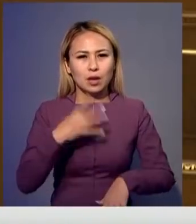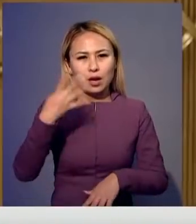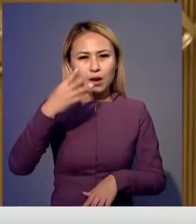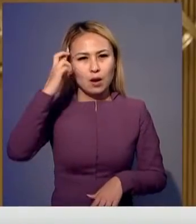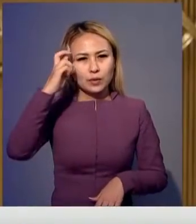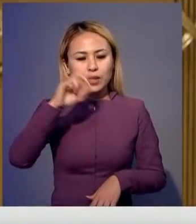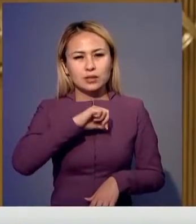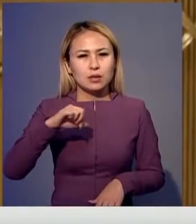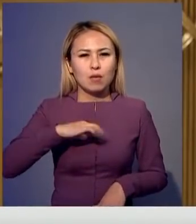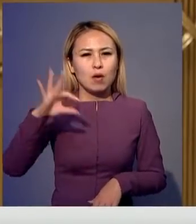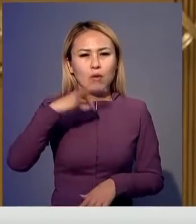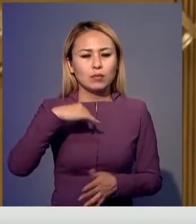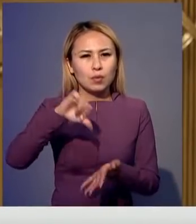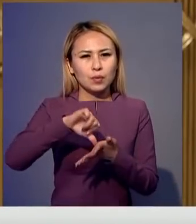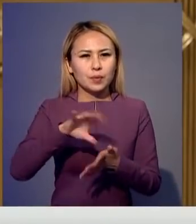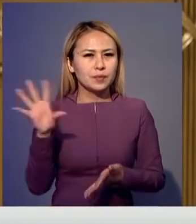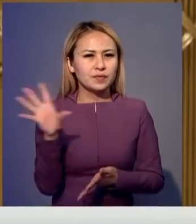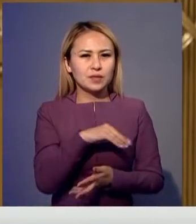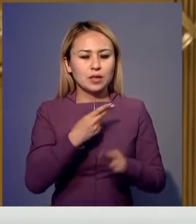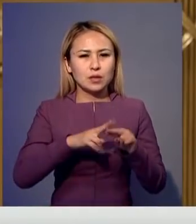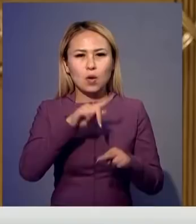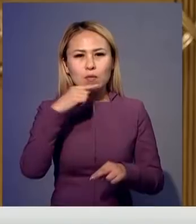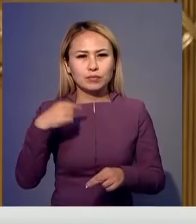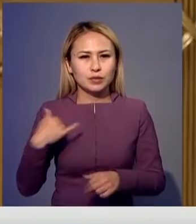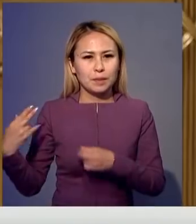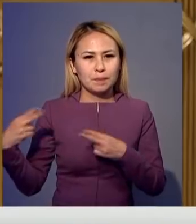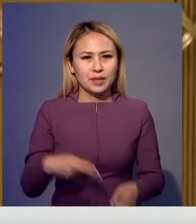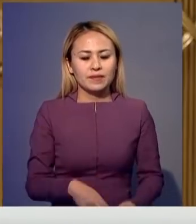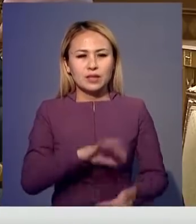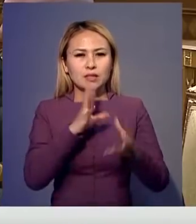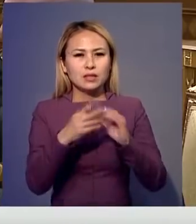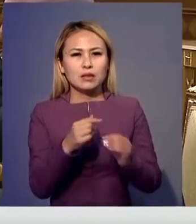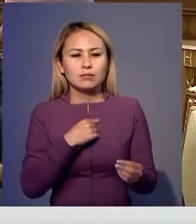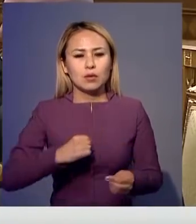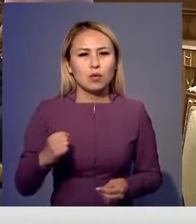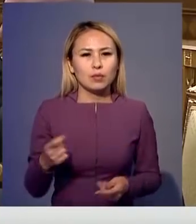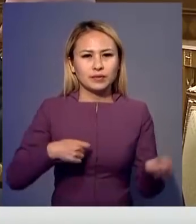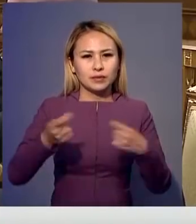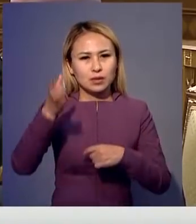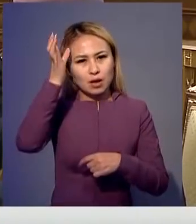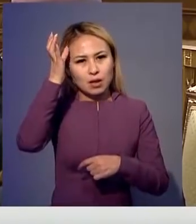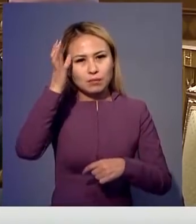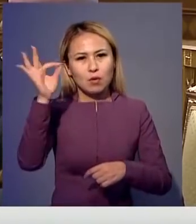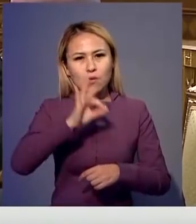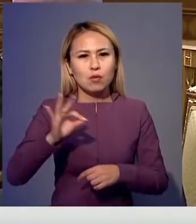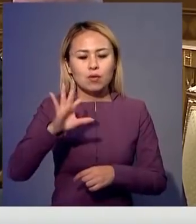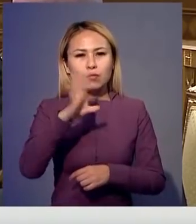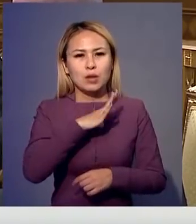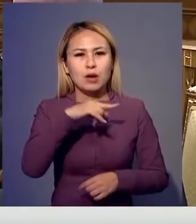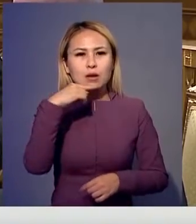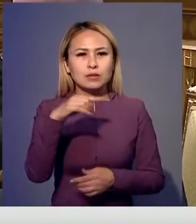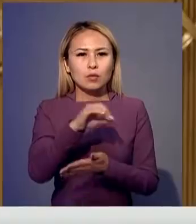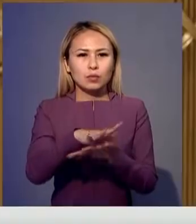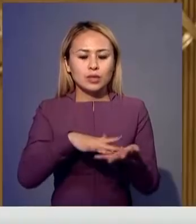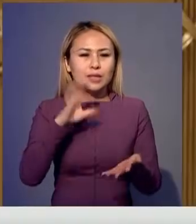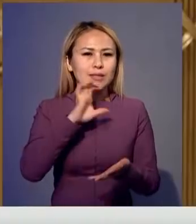біз логистикалық жобаларға қатысып келеміз. Осы жол мен Ресейден келіп отырмын. Ол жақта серіктестерімізбен ғылыми келісім жасасып қайттым. Келешекте Ресейдің